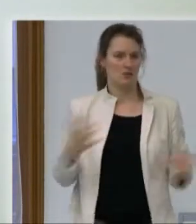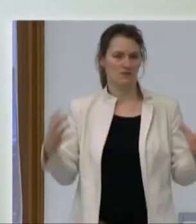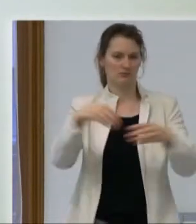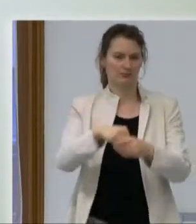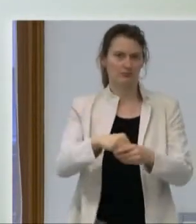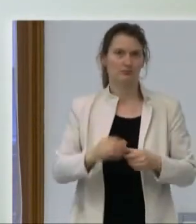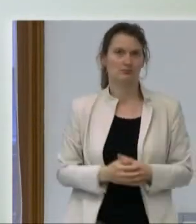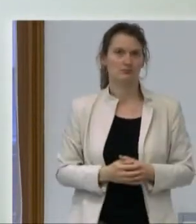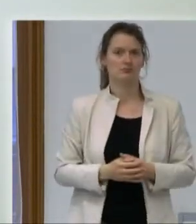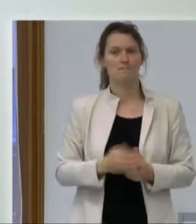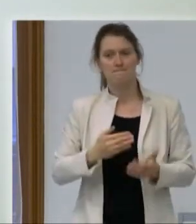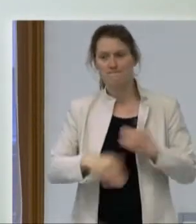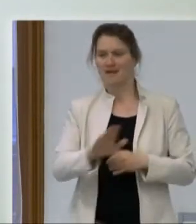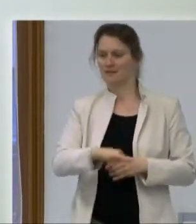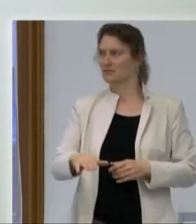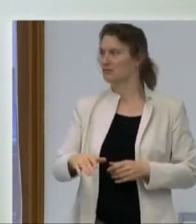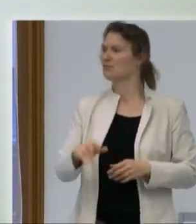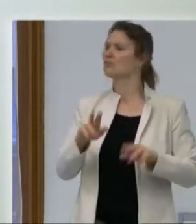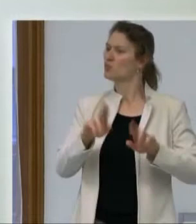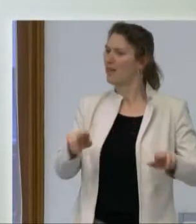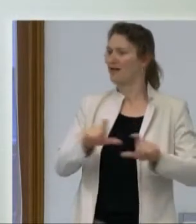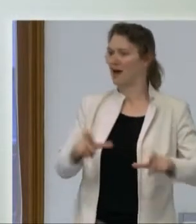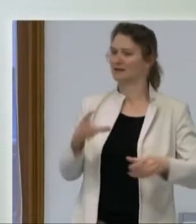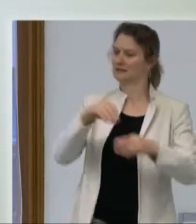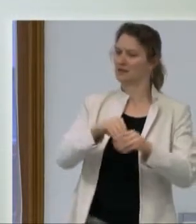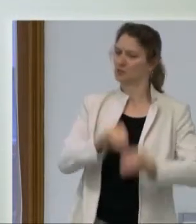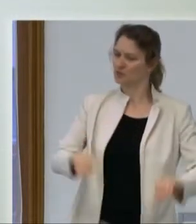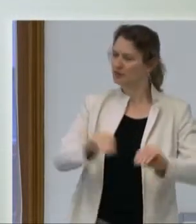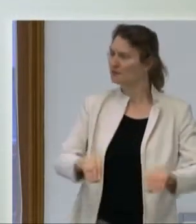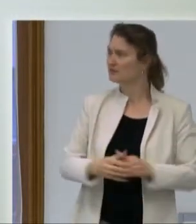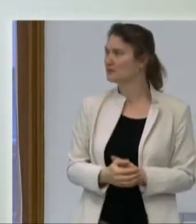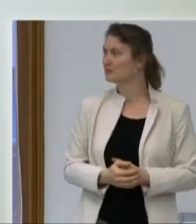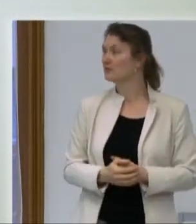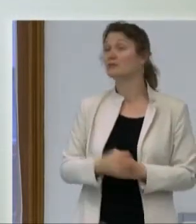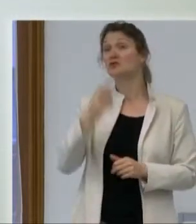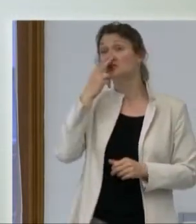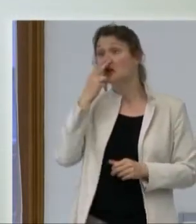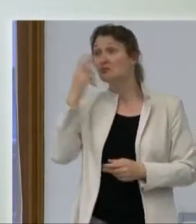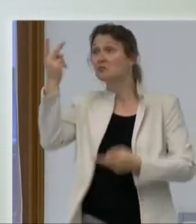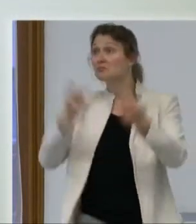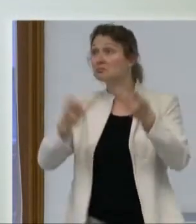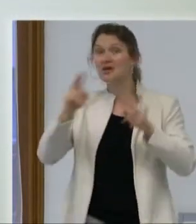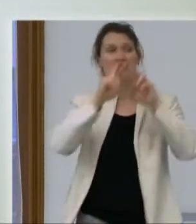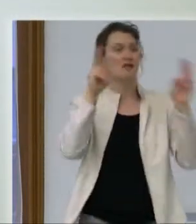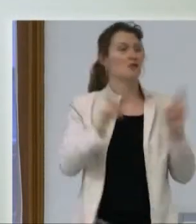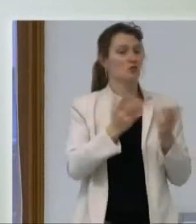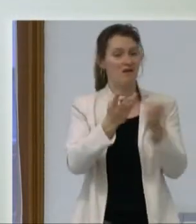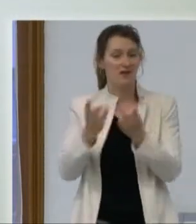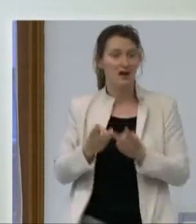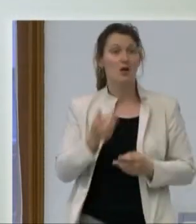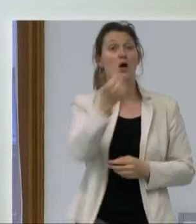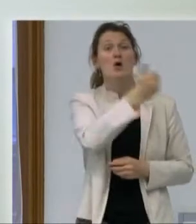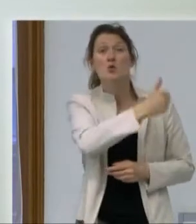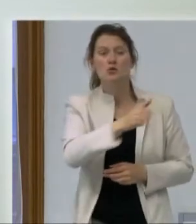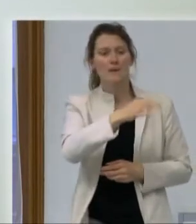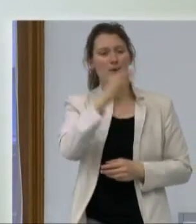eben der Großteil der Kinder wirklich in der Regelklasse beschult wird, wo man aber auch aus internationalen Erfahrungen weiß, dass dies natürlich nicht für 100%